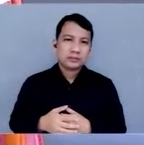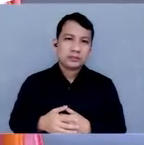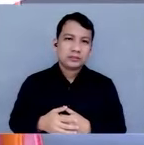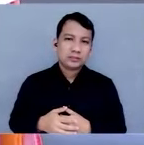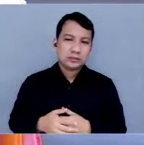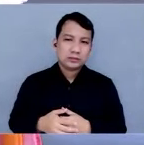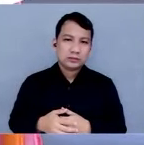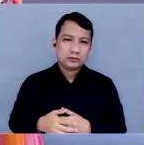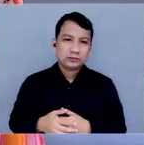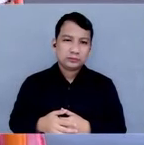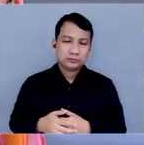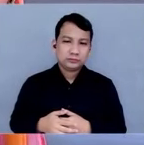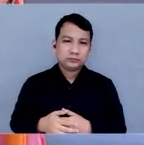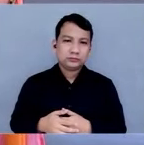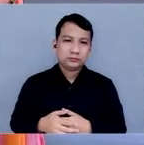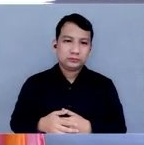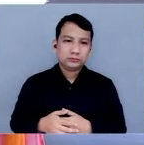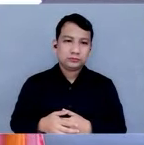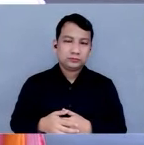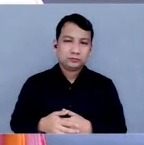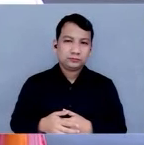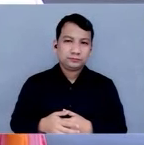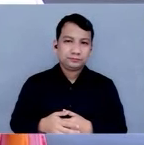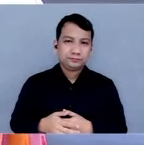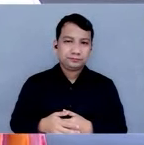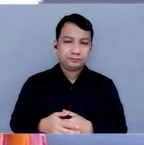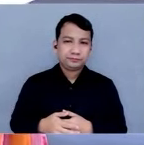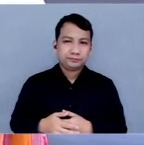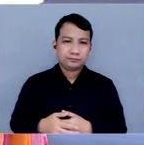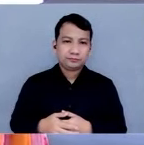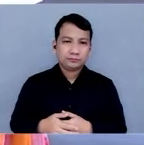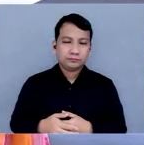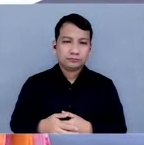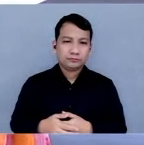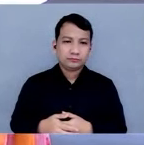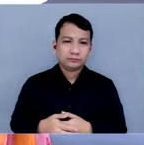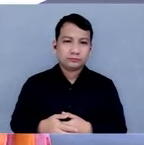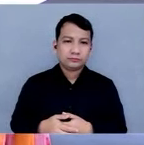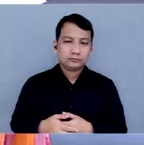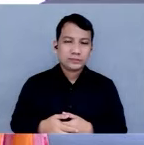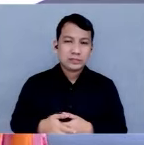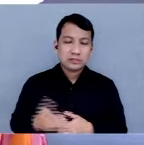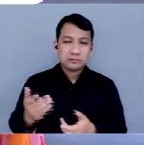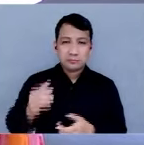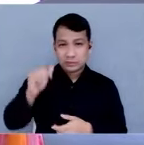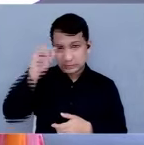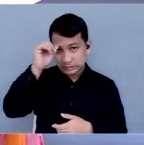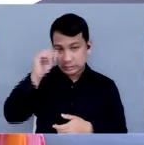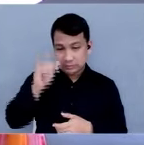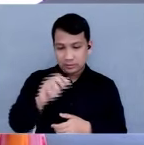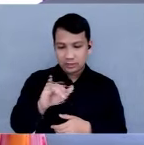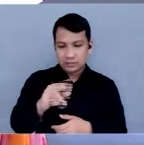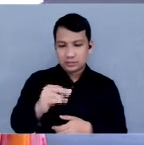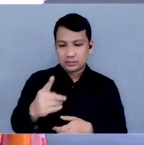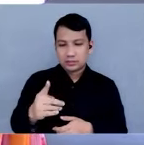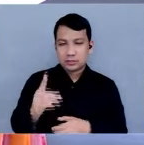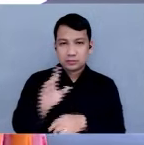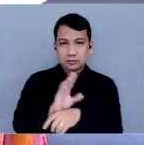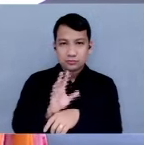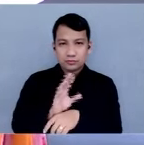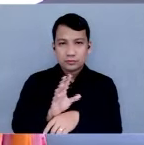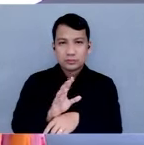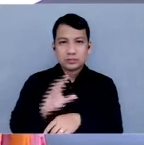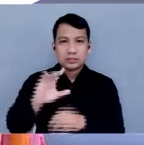ito ang isa pang dapat ninyong Abangan ang isa sa pinakamalaking Indie Film Festival sa bansa ang Cinemalaya